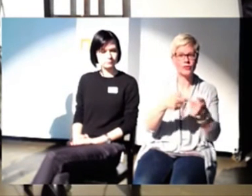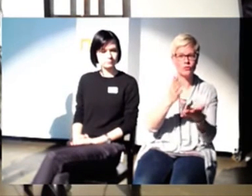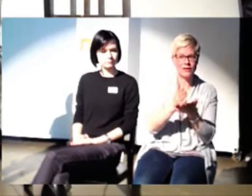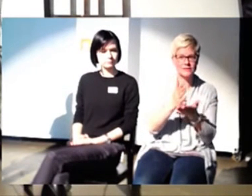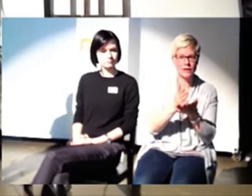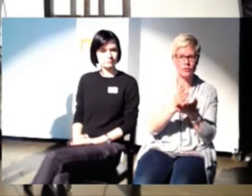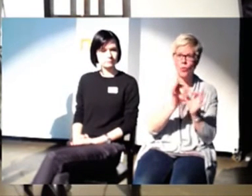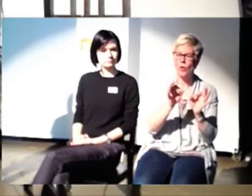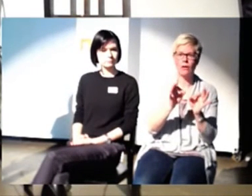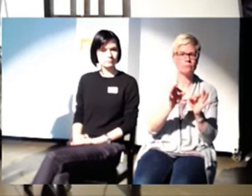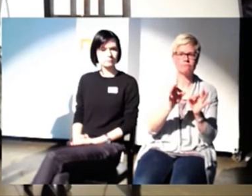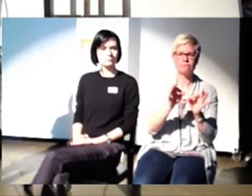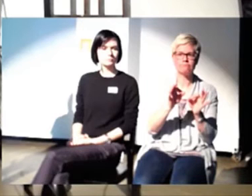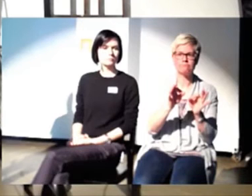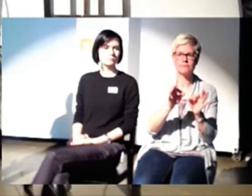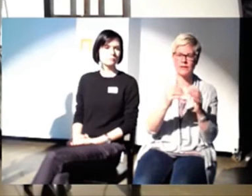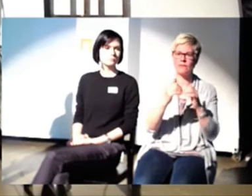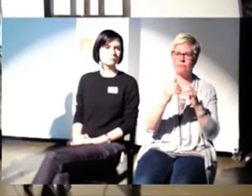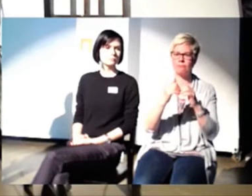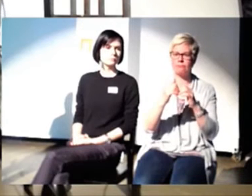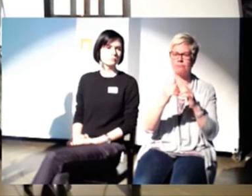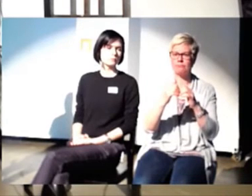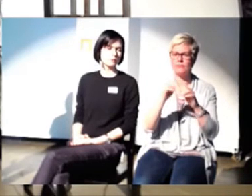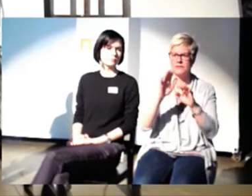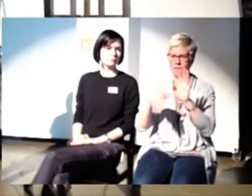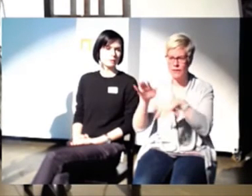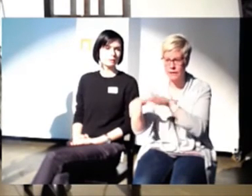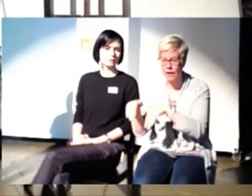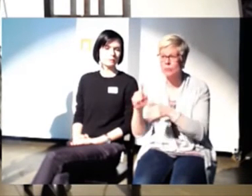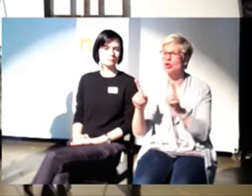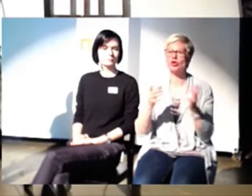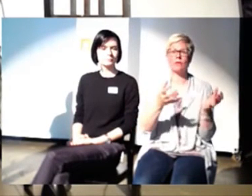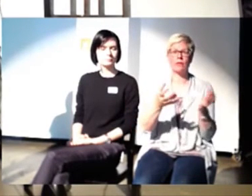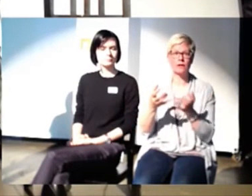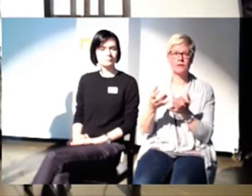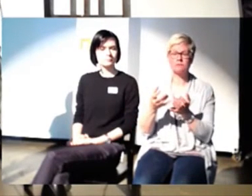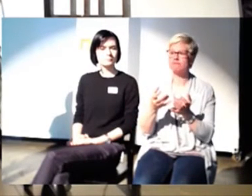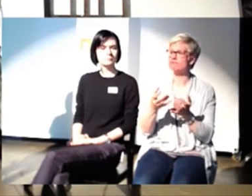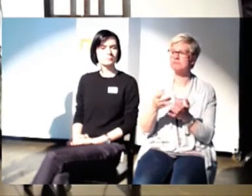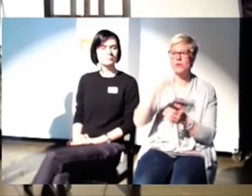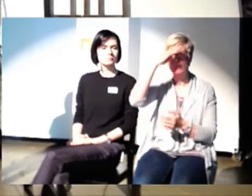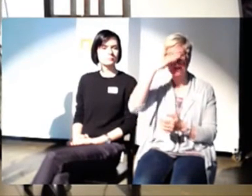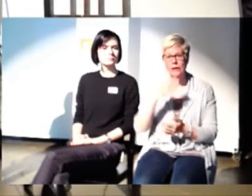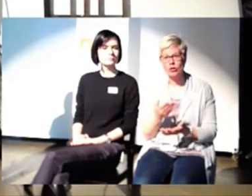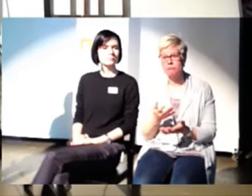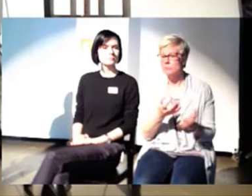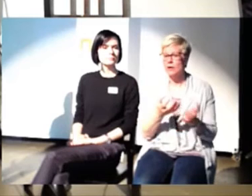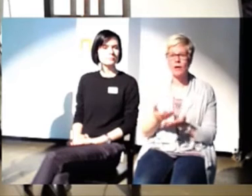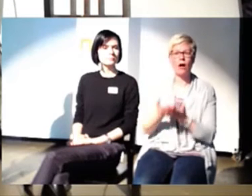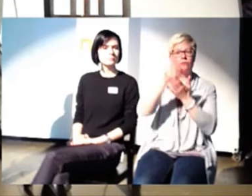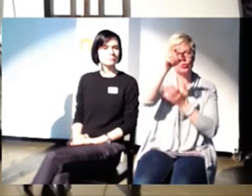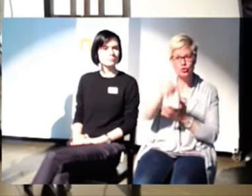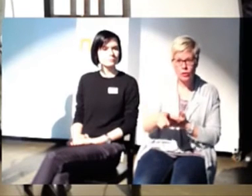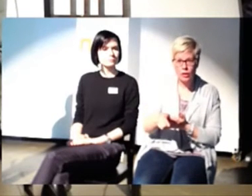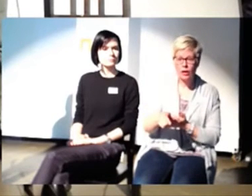eroja. Mutta sitten jos on vaikka tarvitsee avustajaa enemmän, tarvitsee